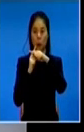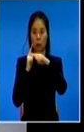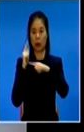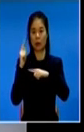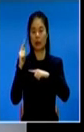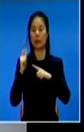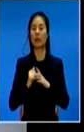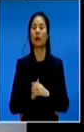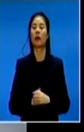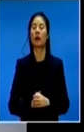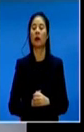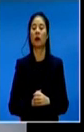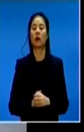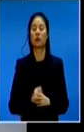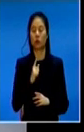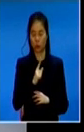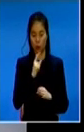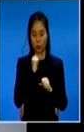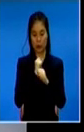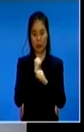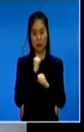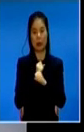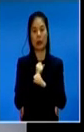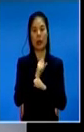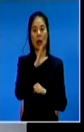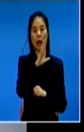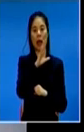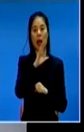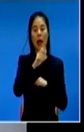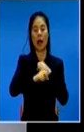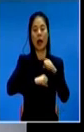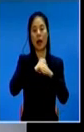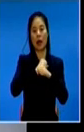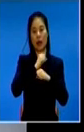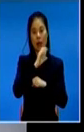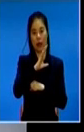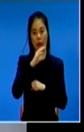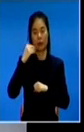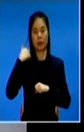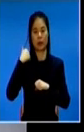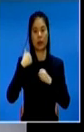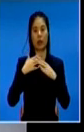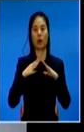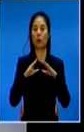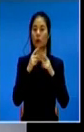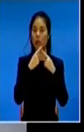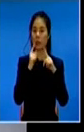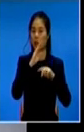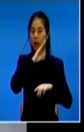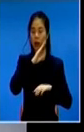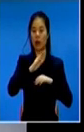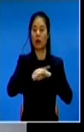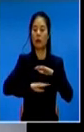งคุณต้อง6แล้วบวก1เป็น7ถึงจะได้นะครับแต่ถ้าพื้นฐานที่ต่ำกว่า